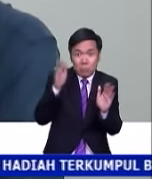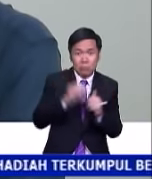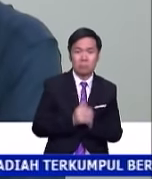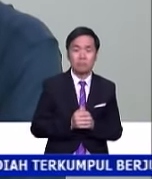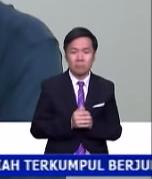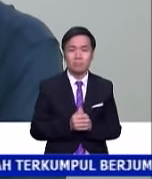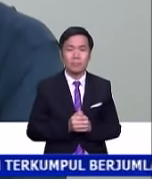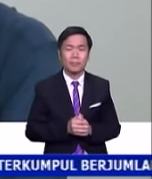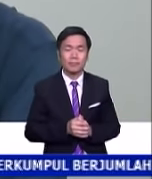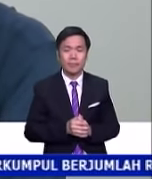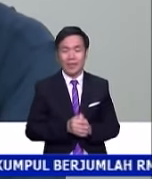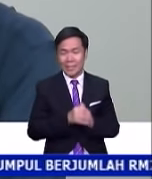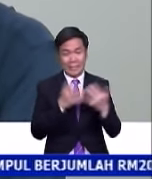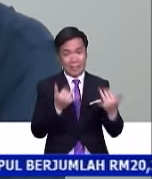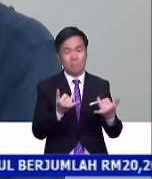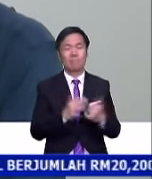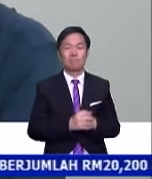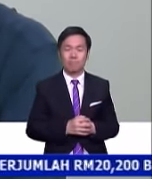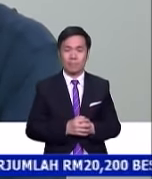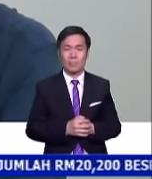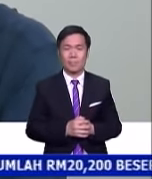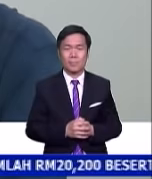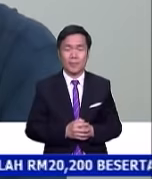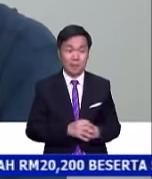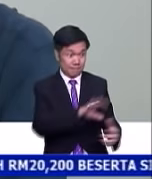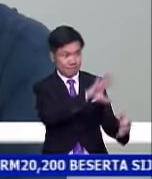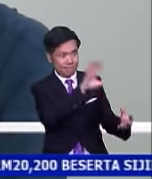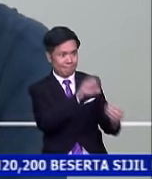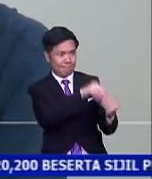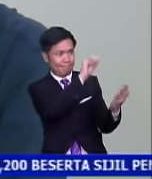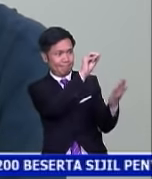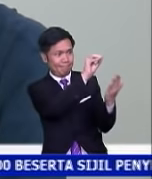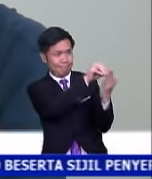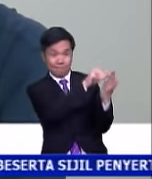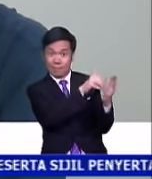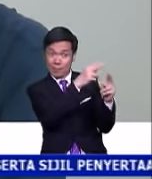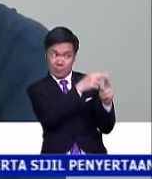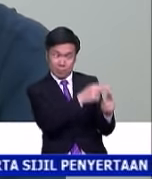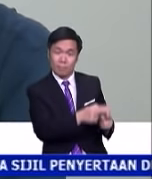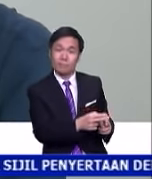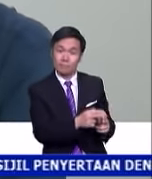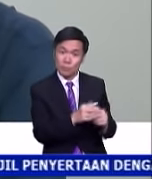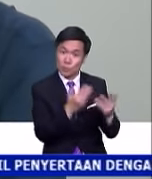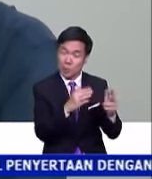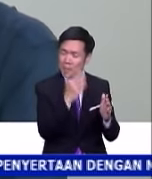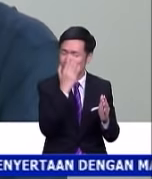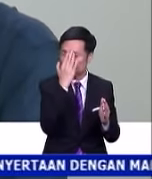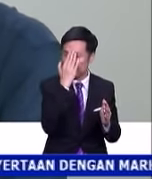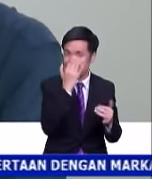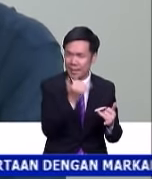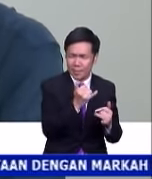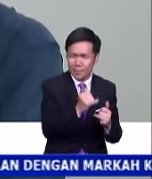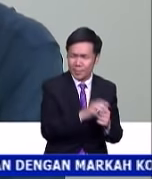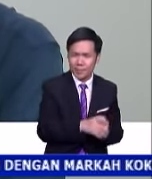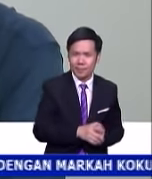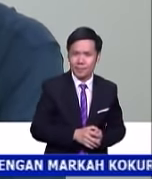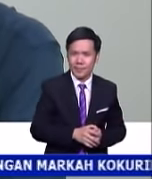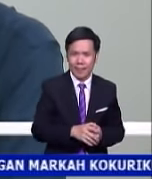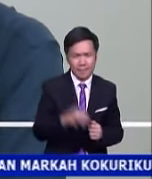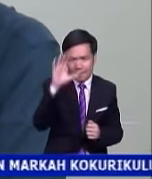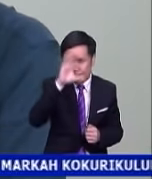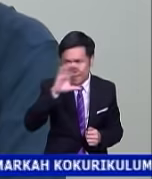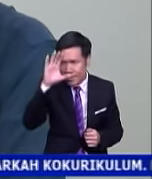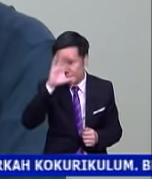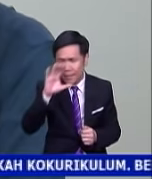Kita dah pastikan jumlah keseluruhannya dan kita nak identify dan kita